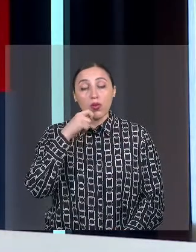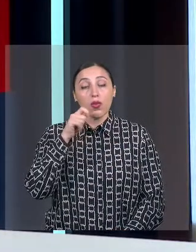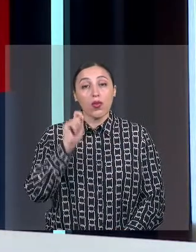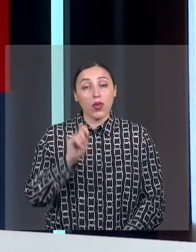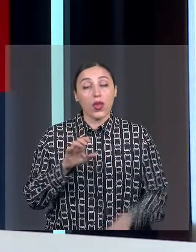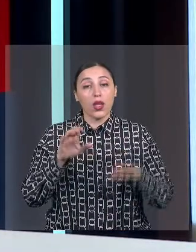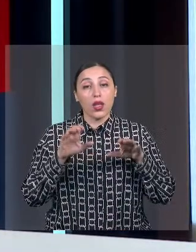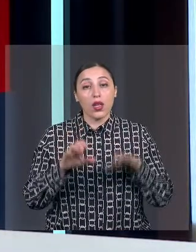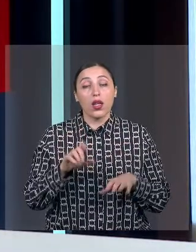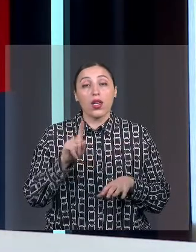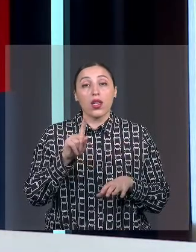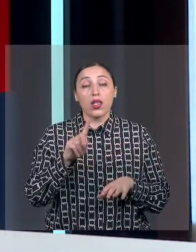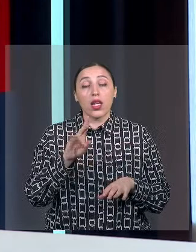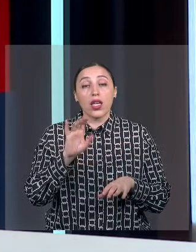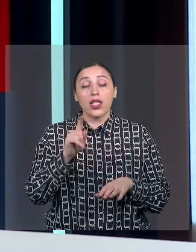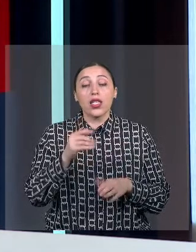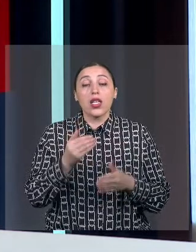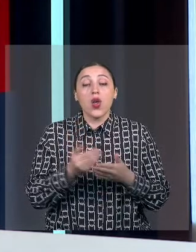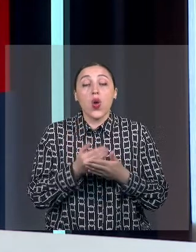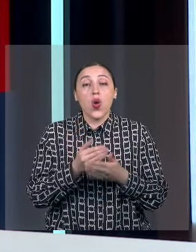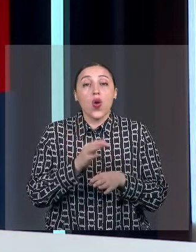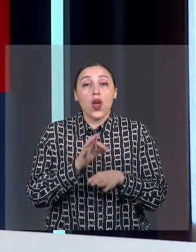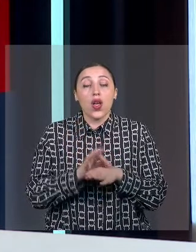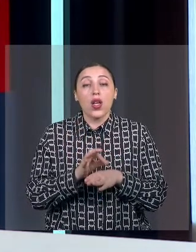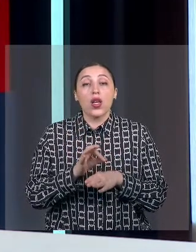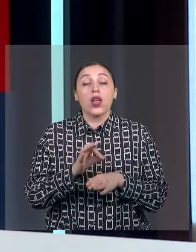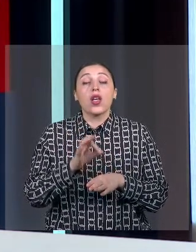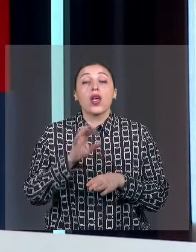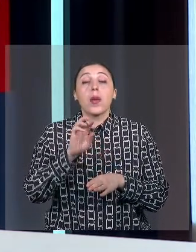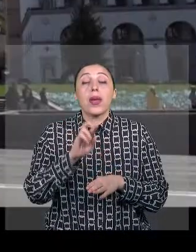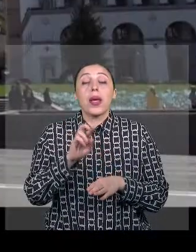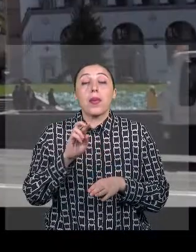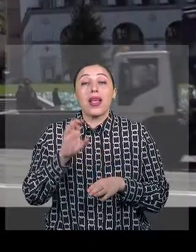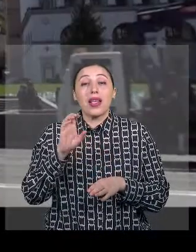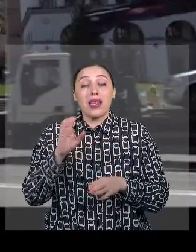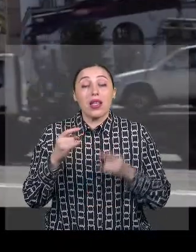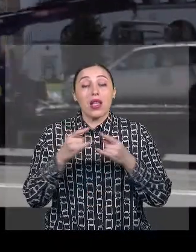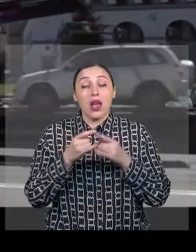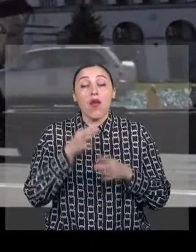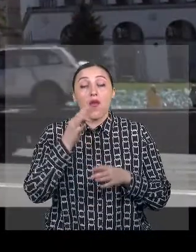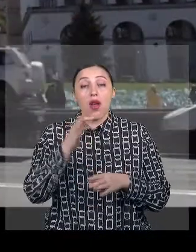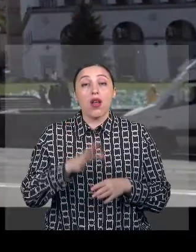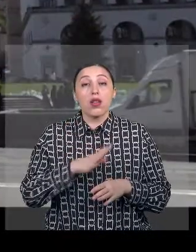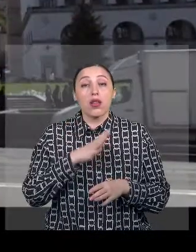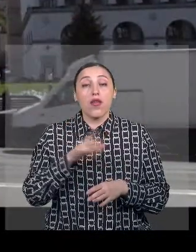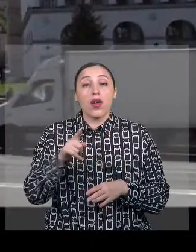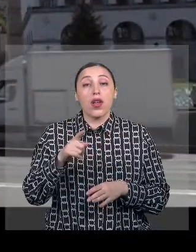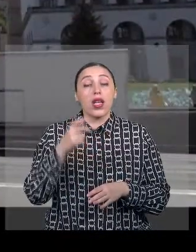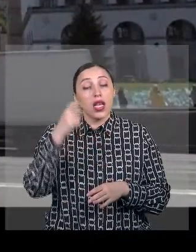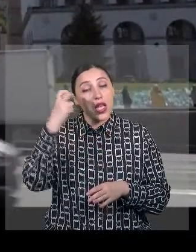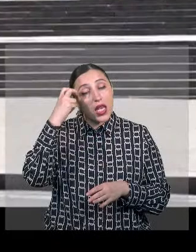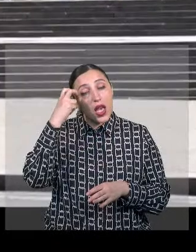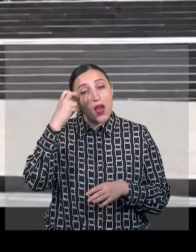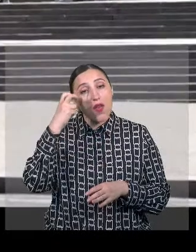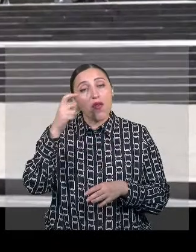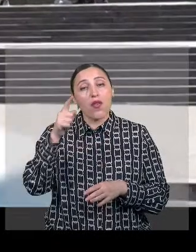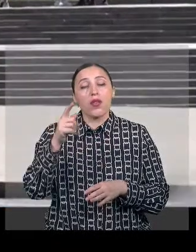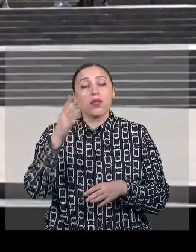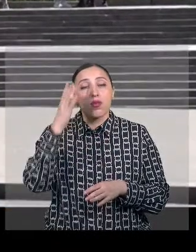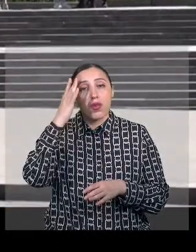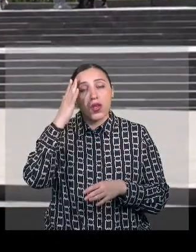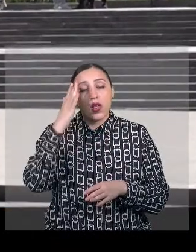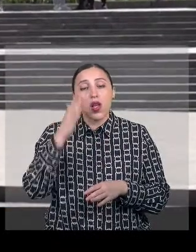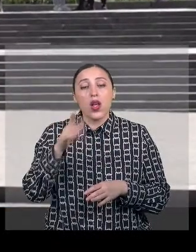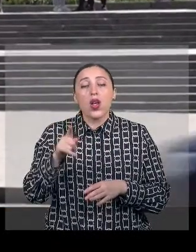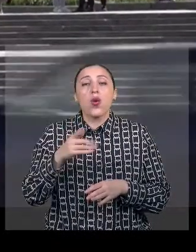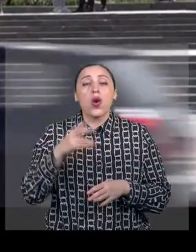Ուկրաինայի նախագահ Զելենսկու խոսնակ Սերգեյ Նիկիֆորովը BBC-ին ասել է, որ Կիևի նպատակն օկուպացված տարածքների ազատագրումն է, ոչ